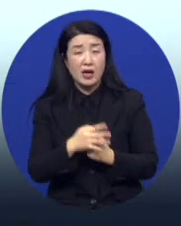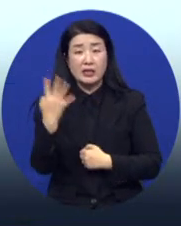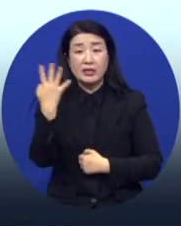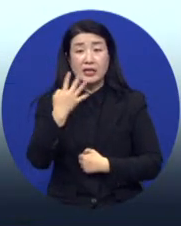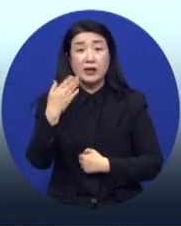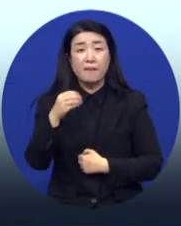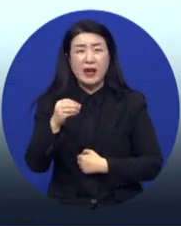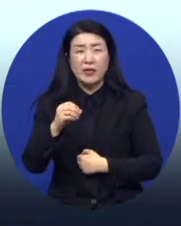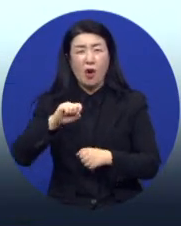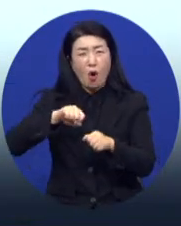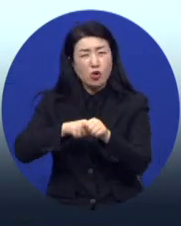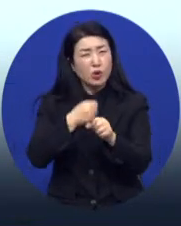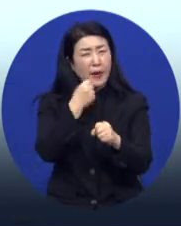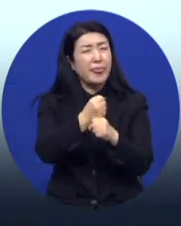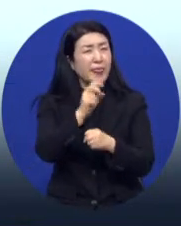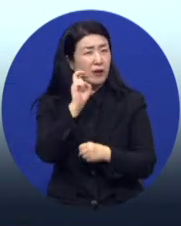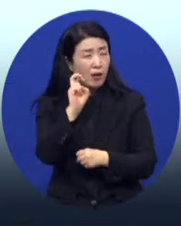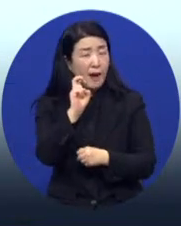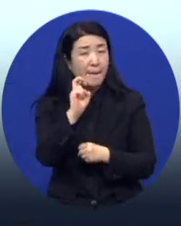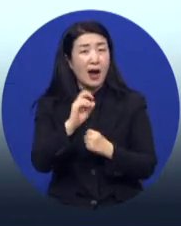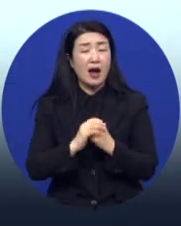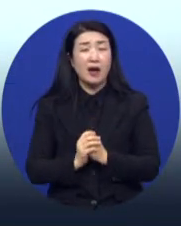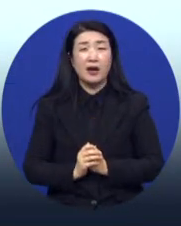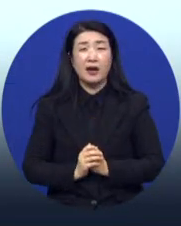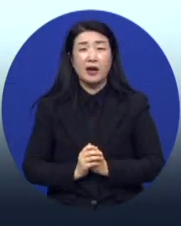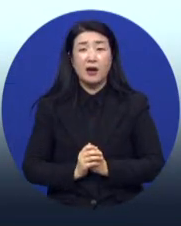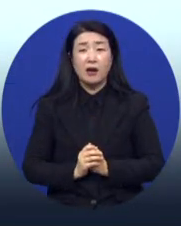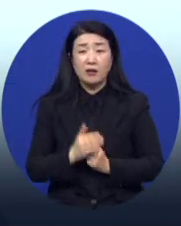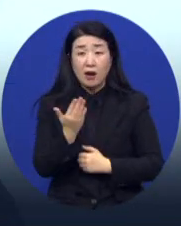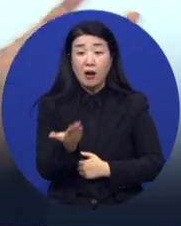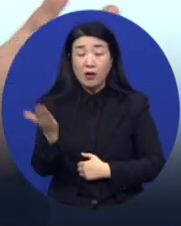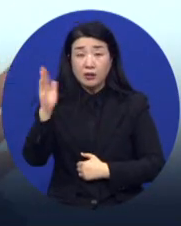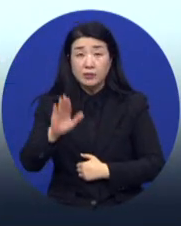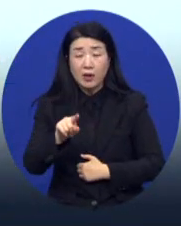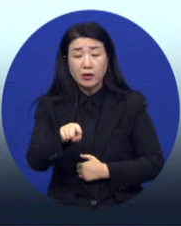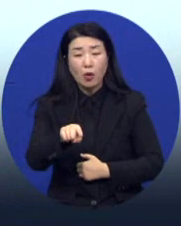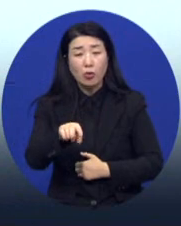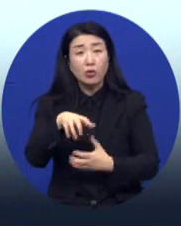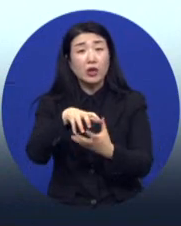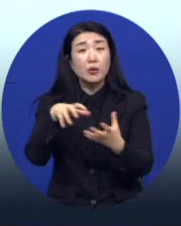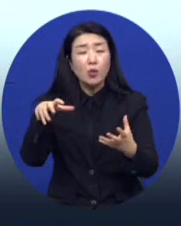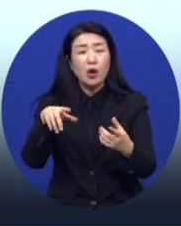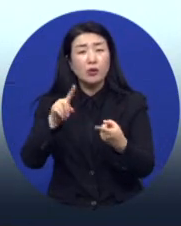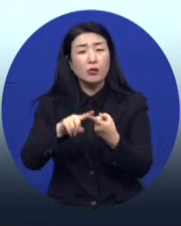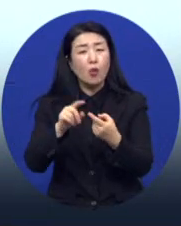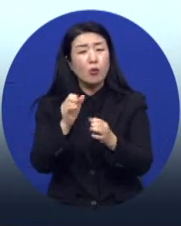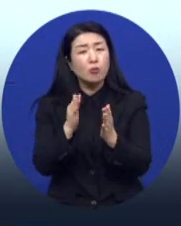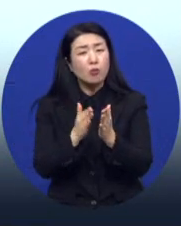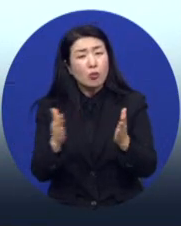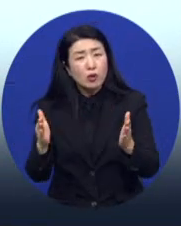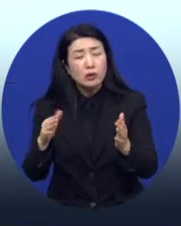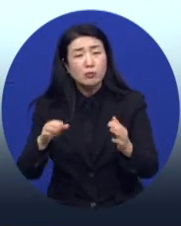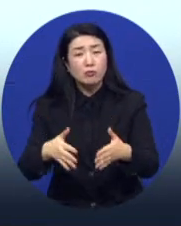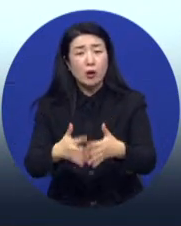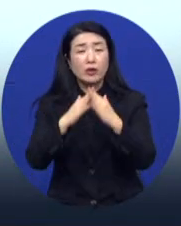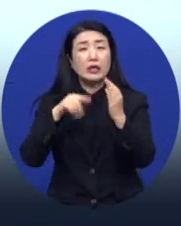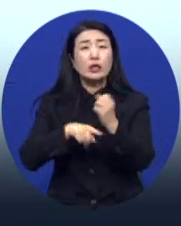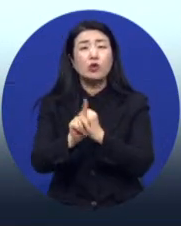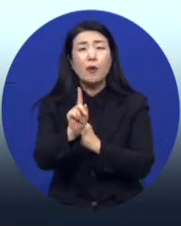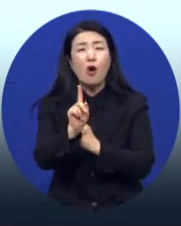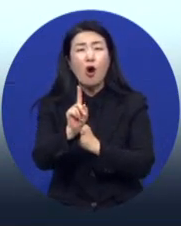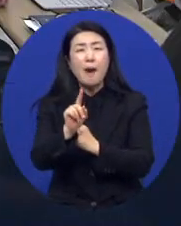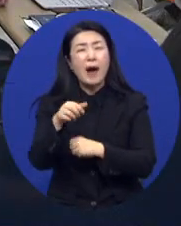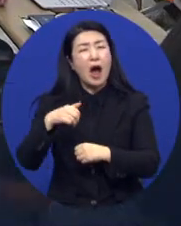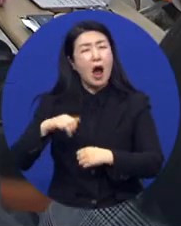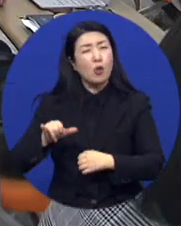이상으로 억지로 만든거다라고 볼 수밖에 없다 그런데 이런 규모의 공항을 왜 짓느냐 결국 이제 공공기지로